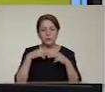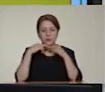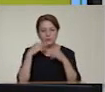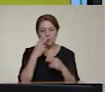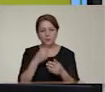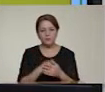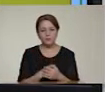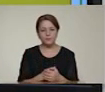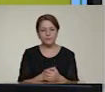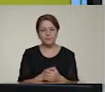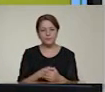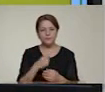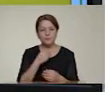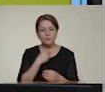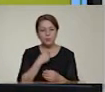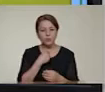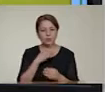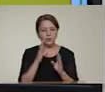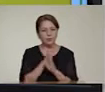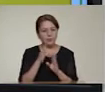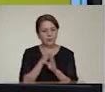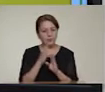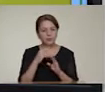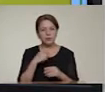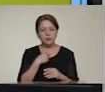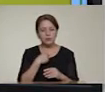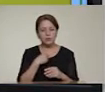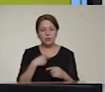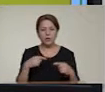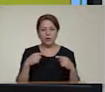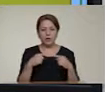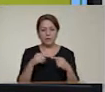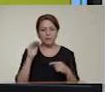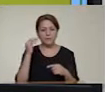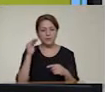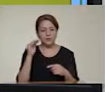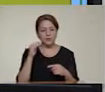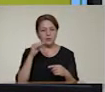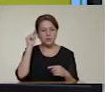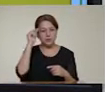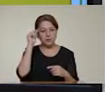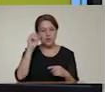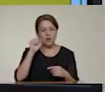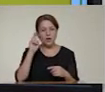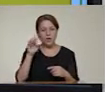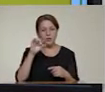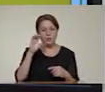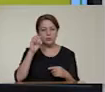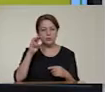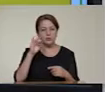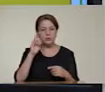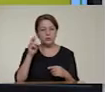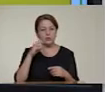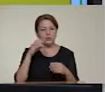qarating. Tovushlar, tabiatdagi tovushlar aynan fizika fanining akustika bo'limida